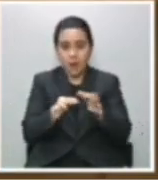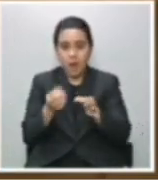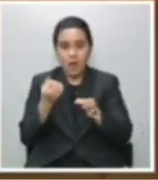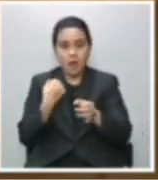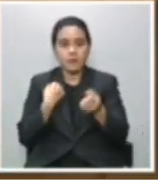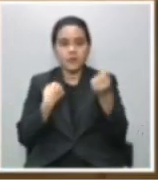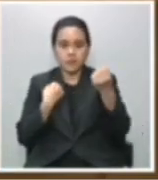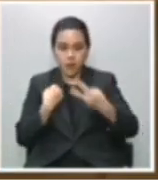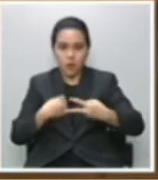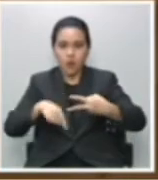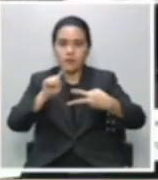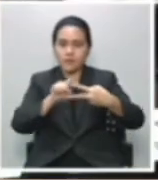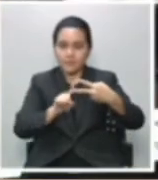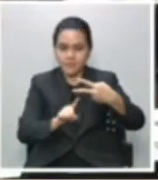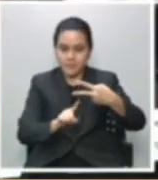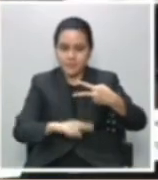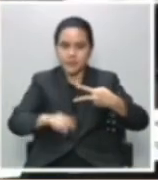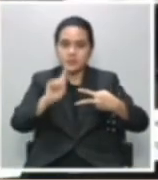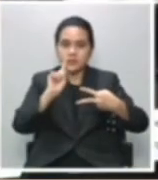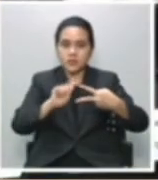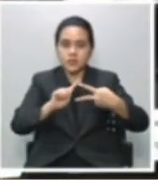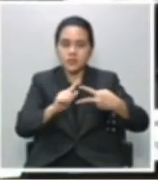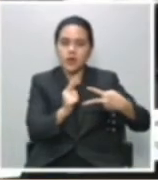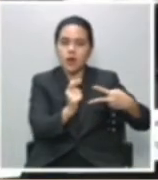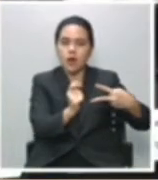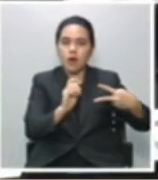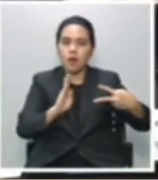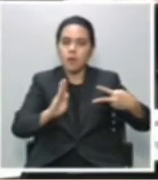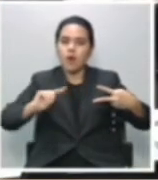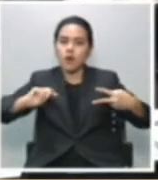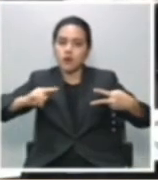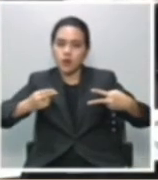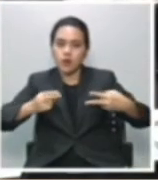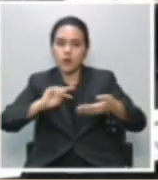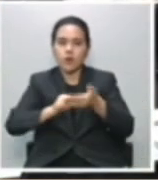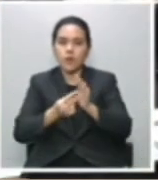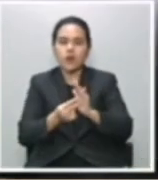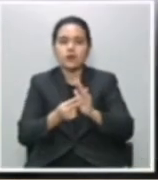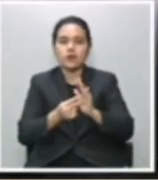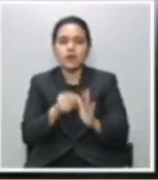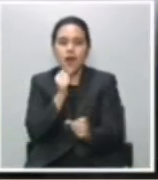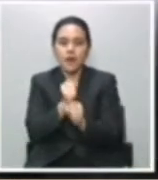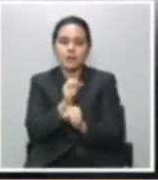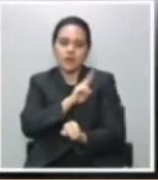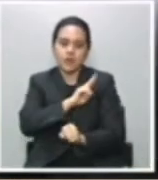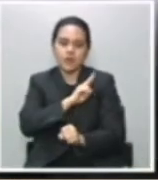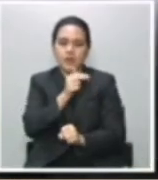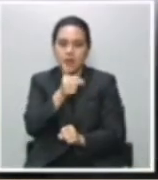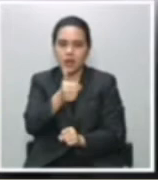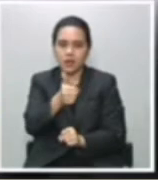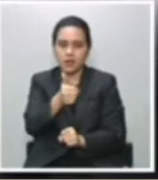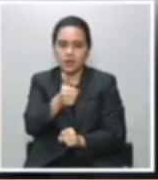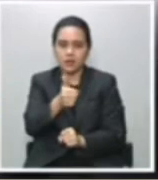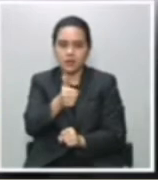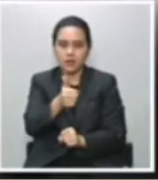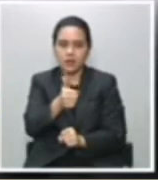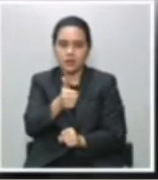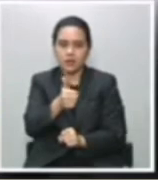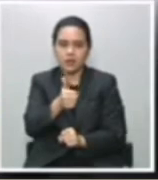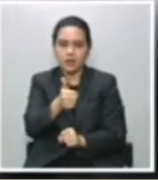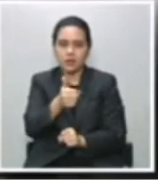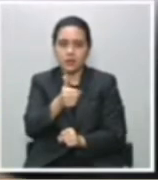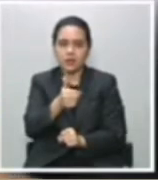นหนึ่งคือถนนที่องค์กรปกครองส่วนท้องถิ่นสามารถดำเนินการได้เองนะครับในส่วน